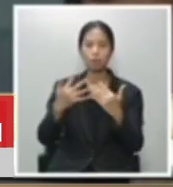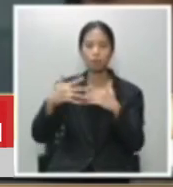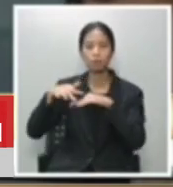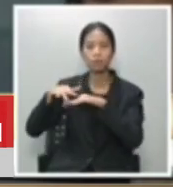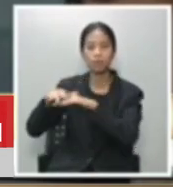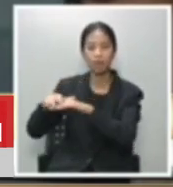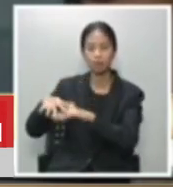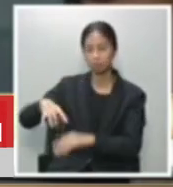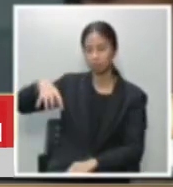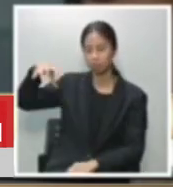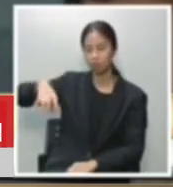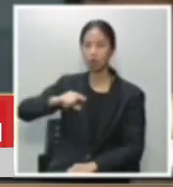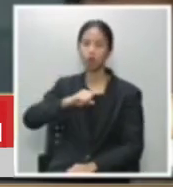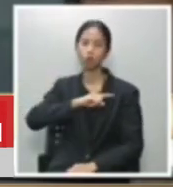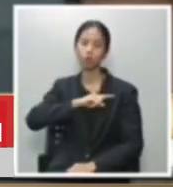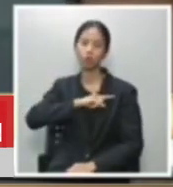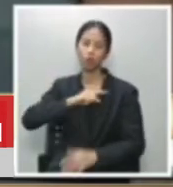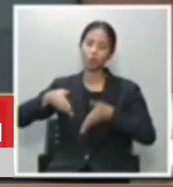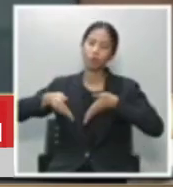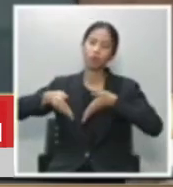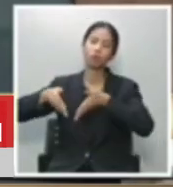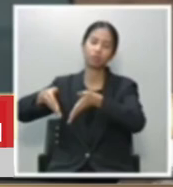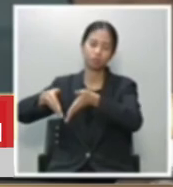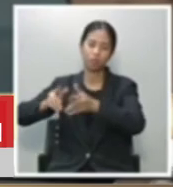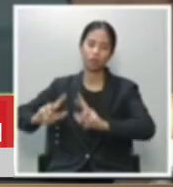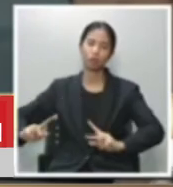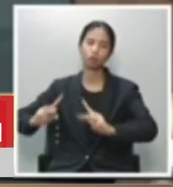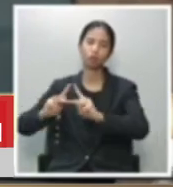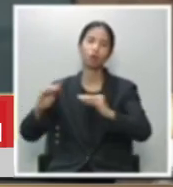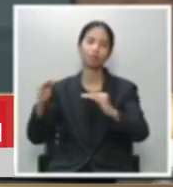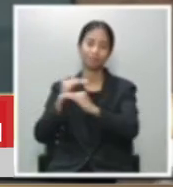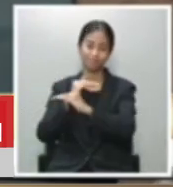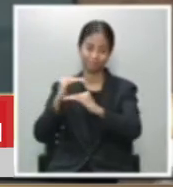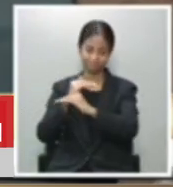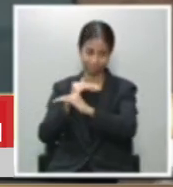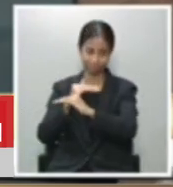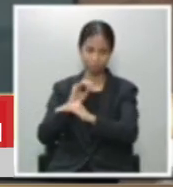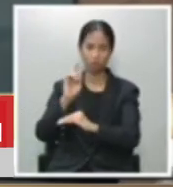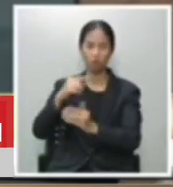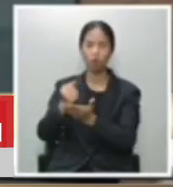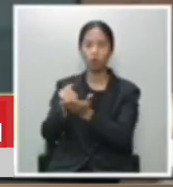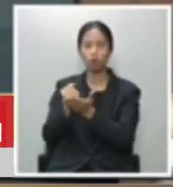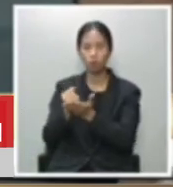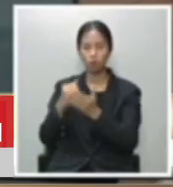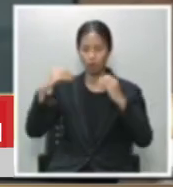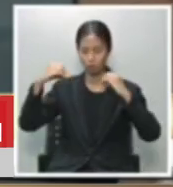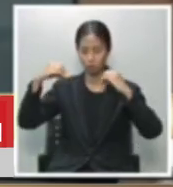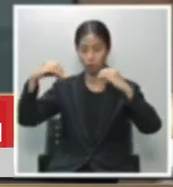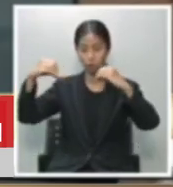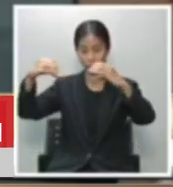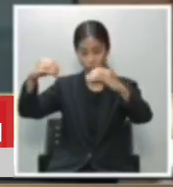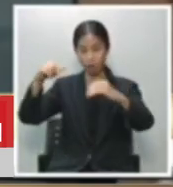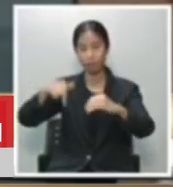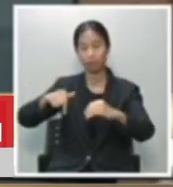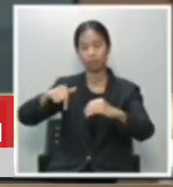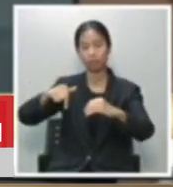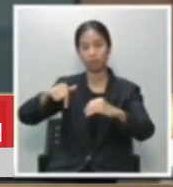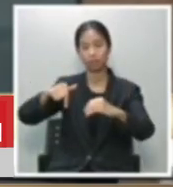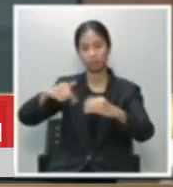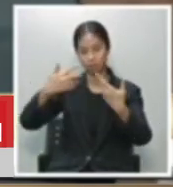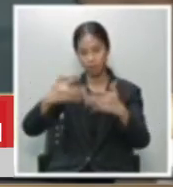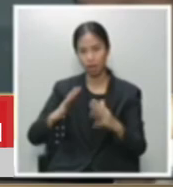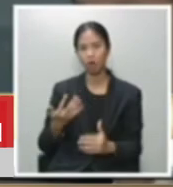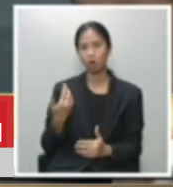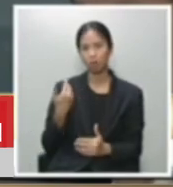กรมทางหลวงชนบทกระทรวงคมนาคมได้กรุณาติดตั้งไฟส่องสว่างและก็ทำ